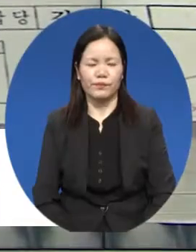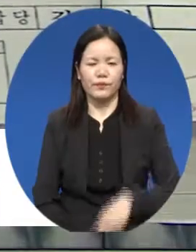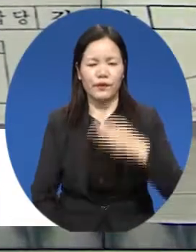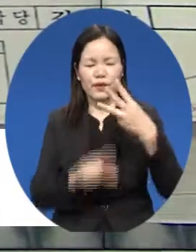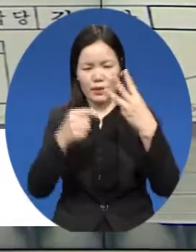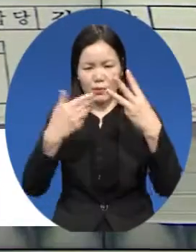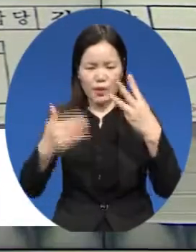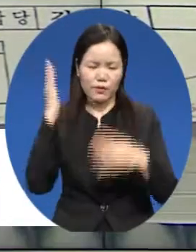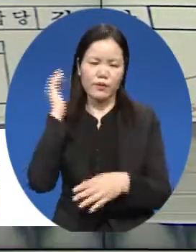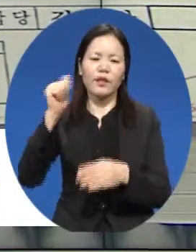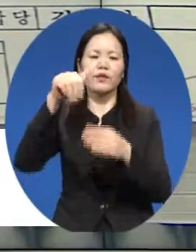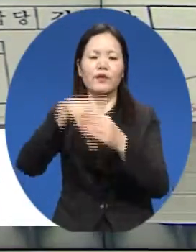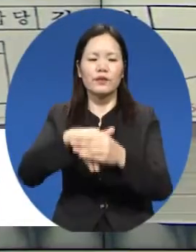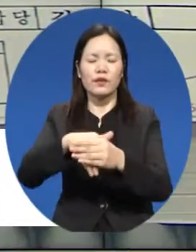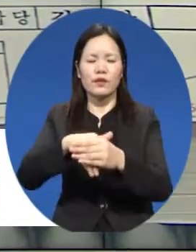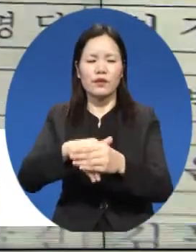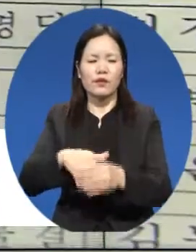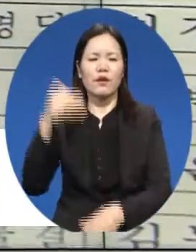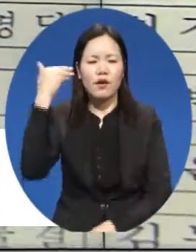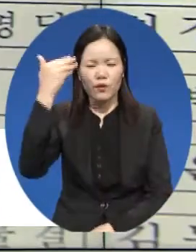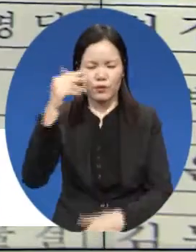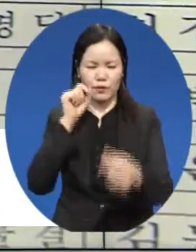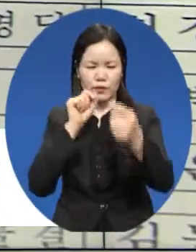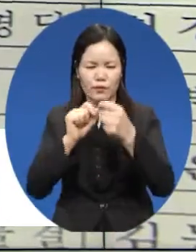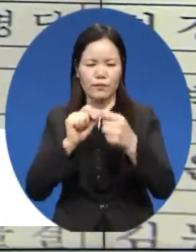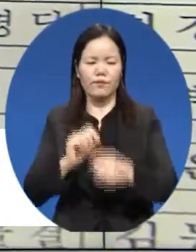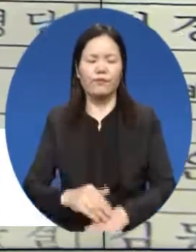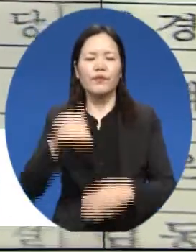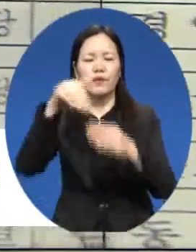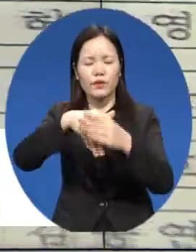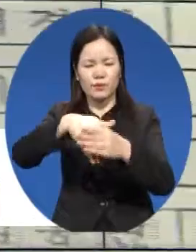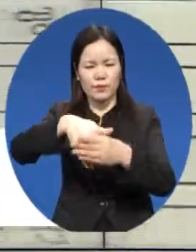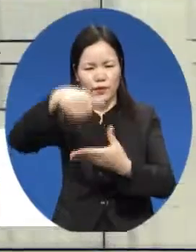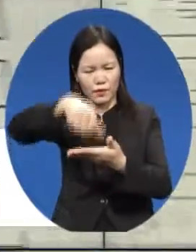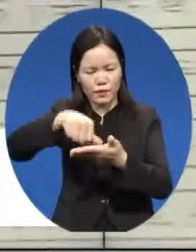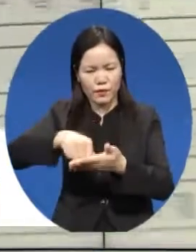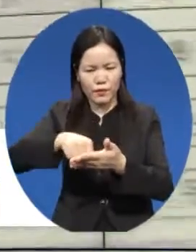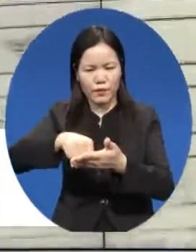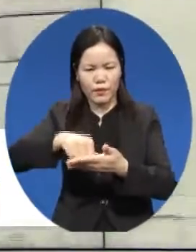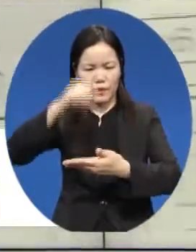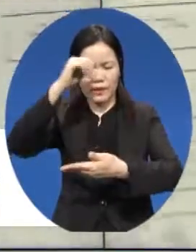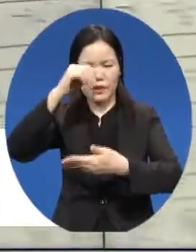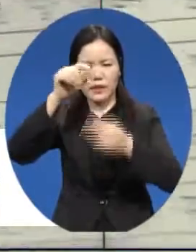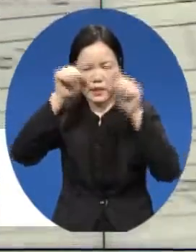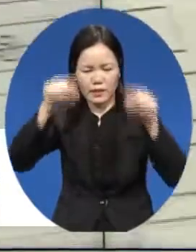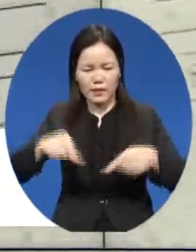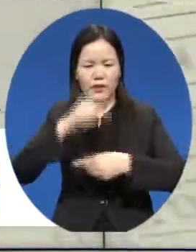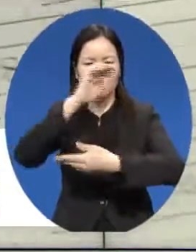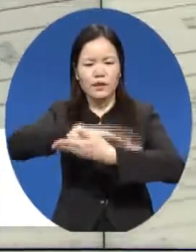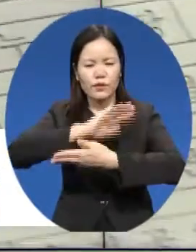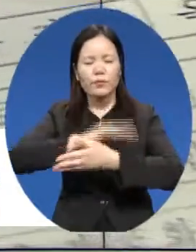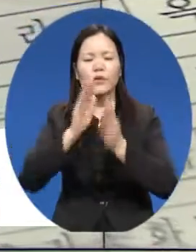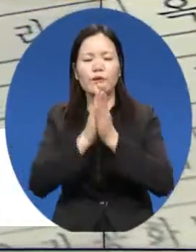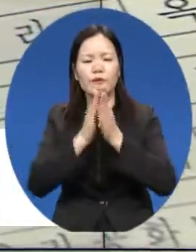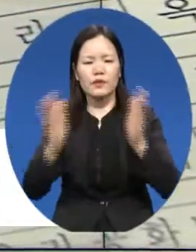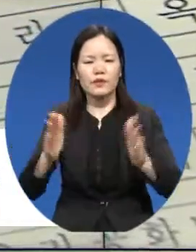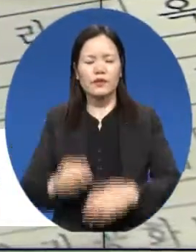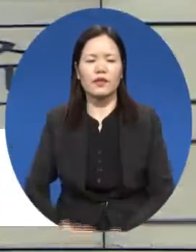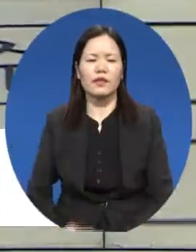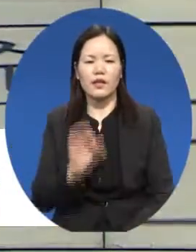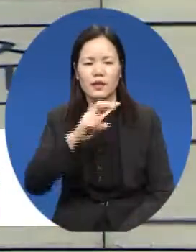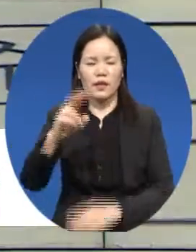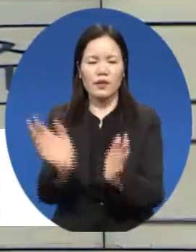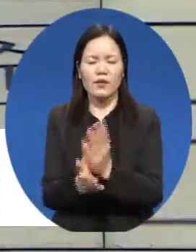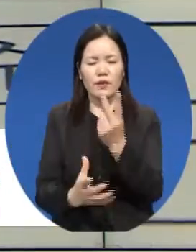3월 9일 대통령 선거 이제 9일 남았습니다. 투표용지 인쇄가 시작되며 본격적인 대선에 막이 올랐는데